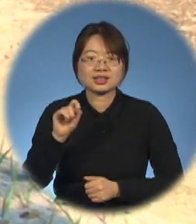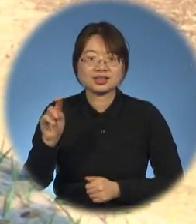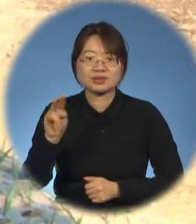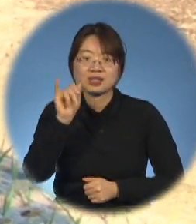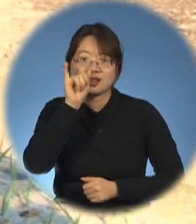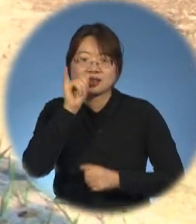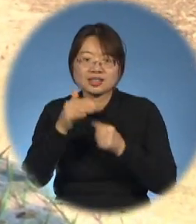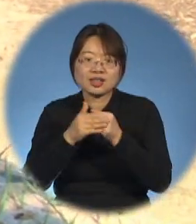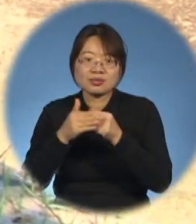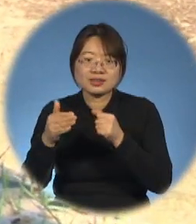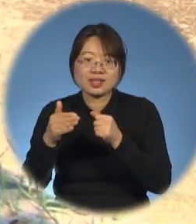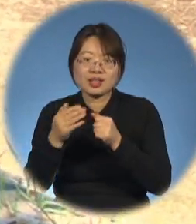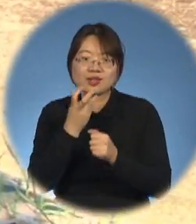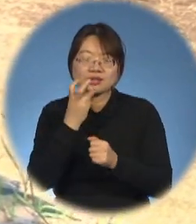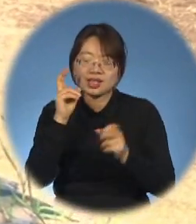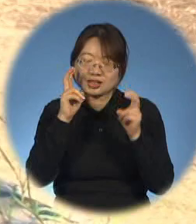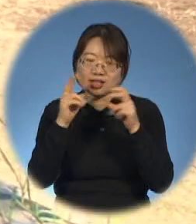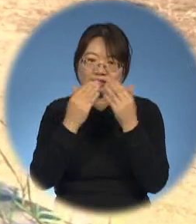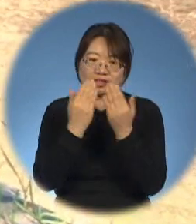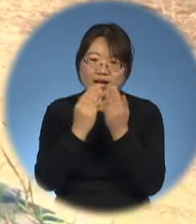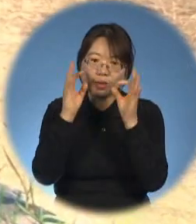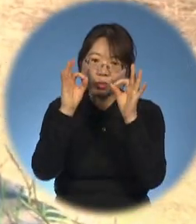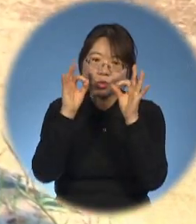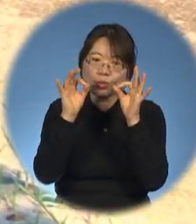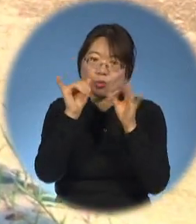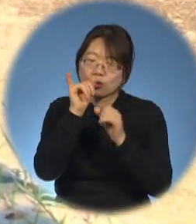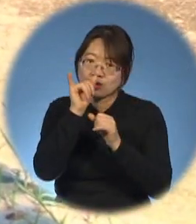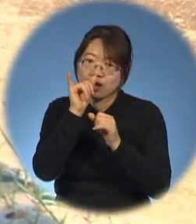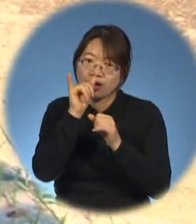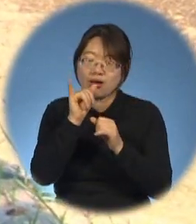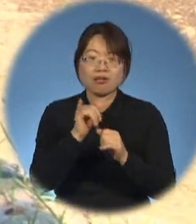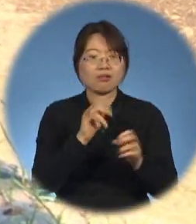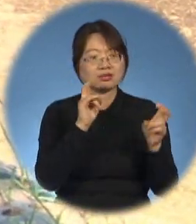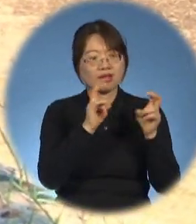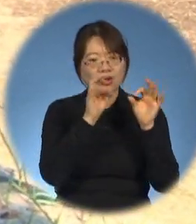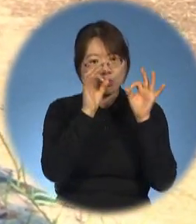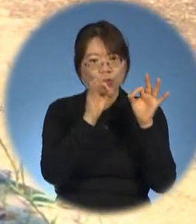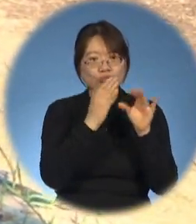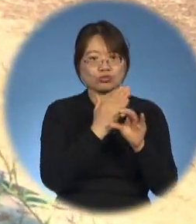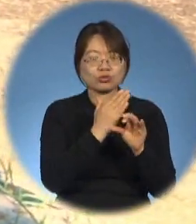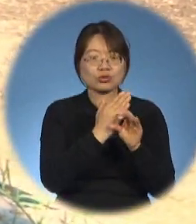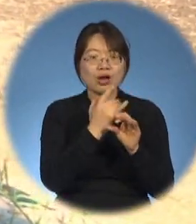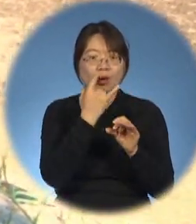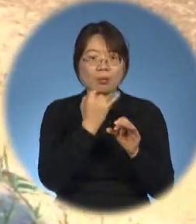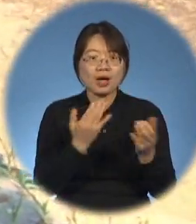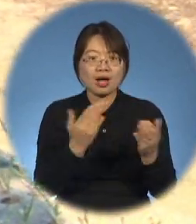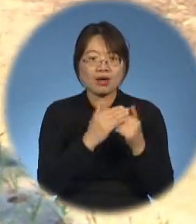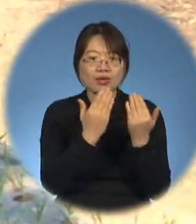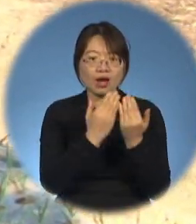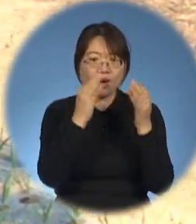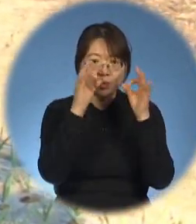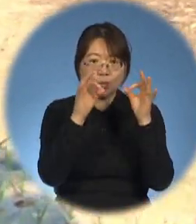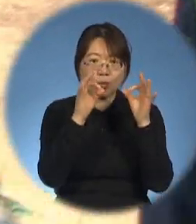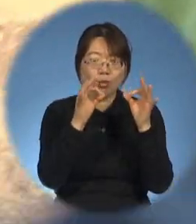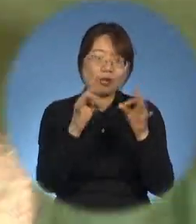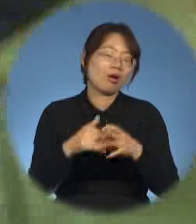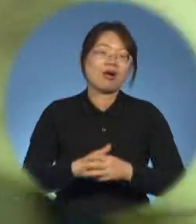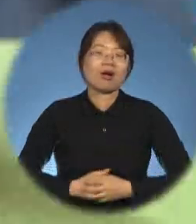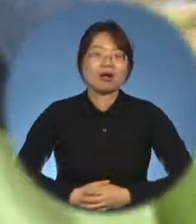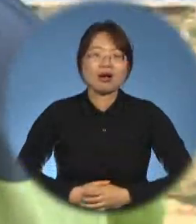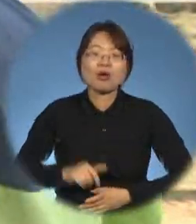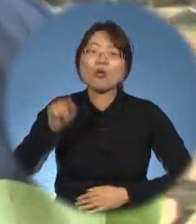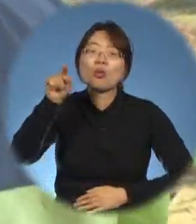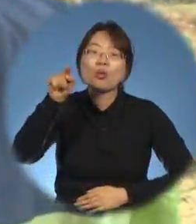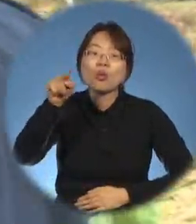여가가 미라가 부터 수 개척에 서파 직장에서 예 직장에서 번 나고 엄마 이름이 다 퍼 여 즉